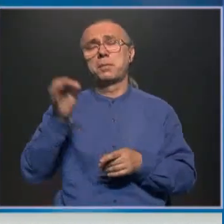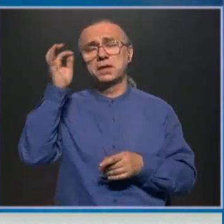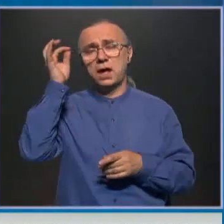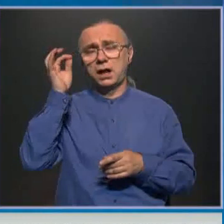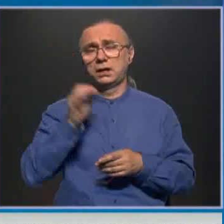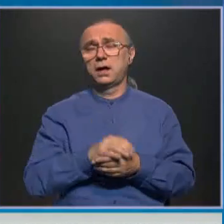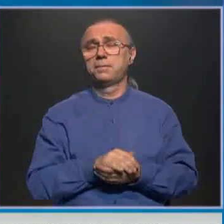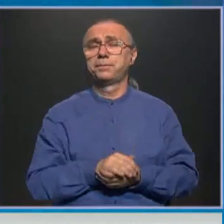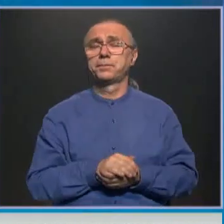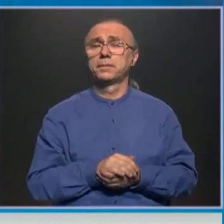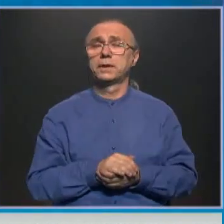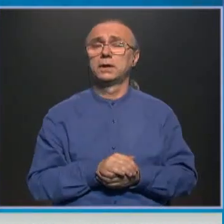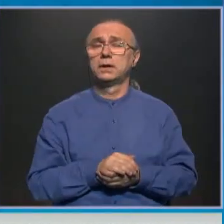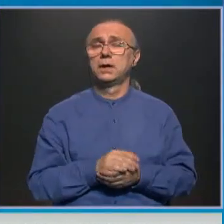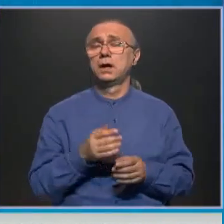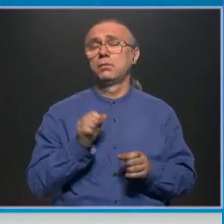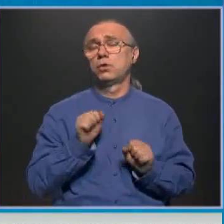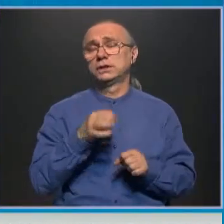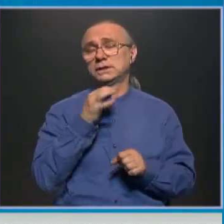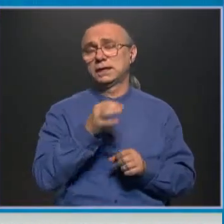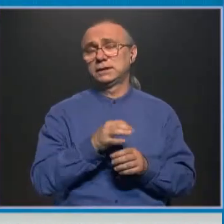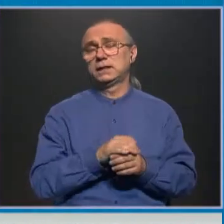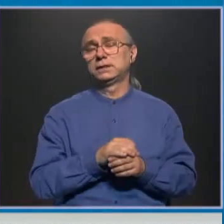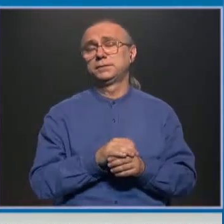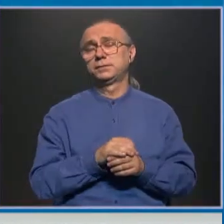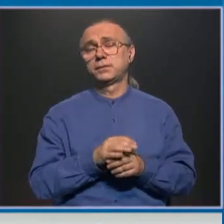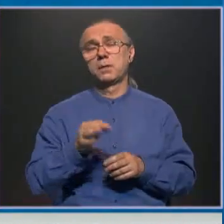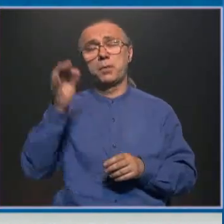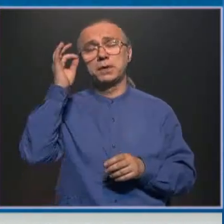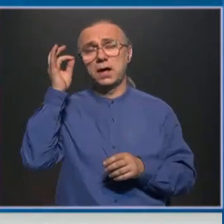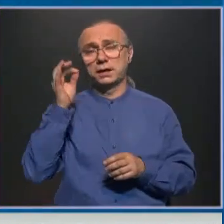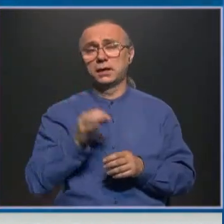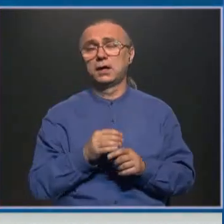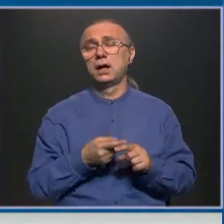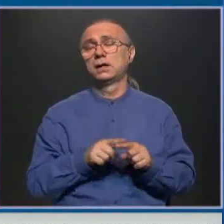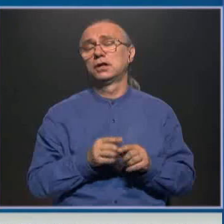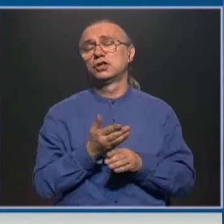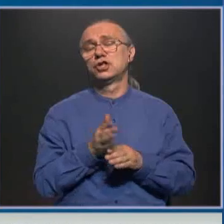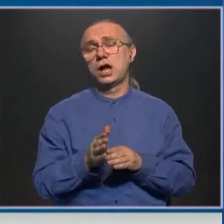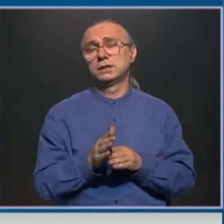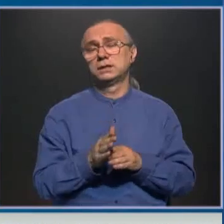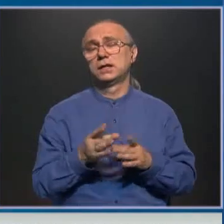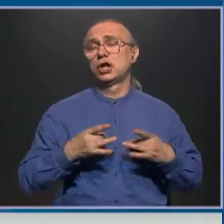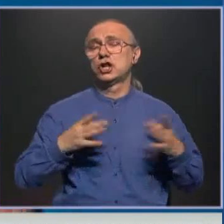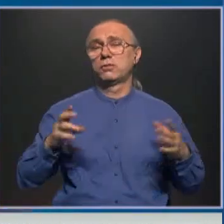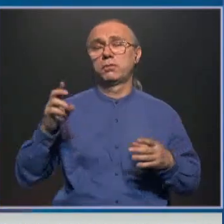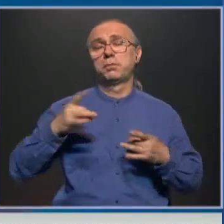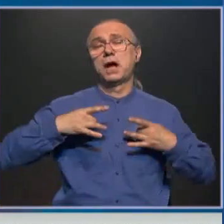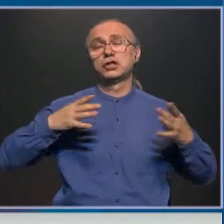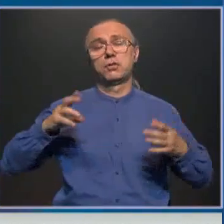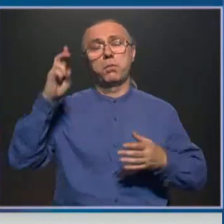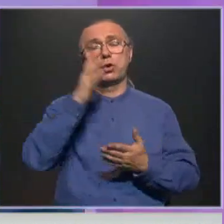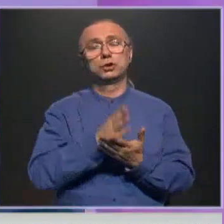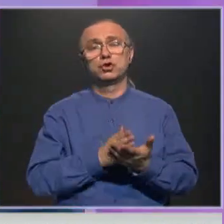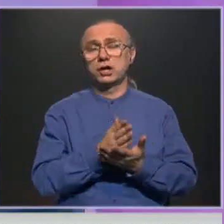Можно сказать, это действительно было поминальное событие. Сейчас это как часть торжественного праздничного богослужения. В больших монастырях,